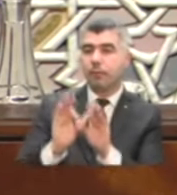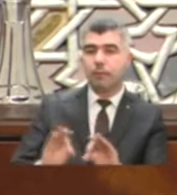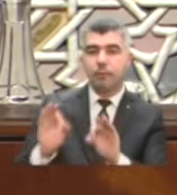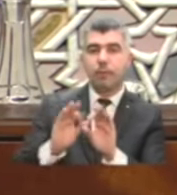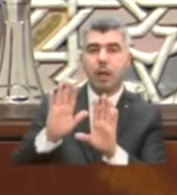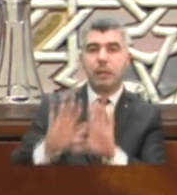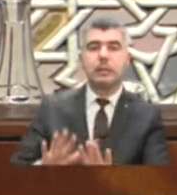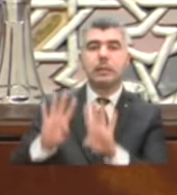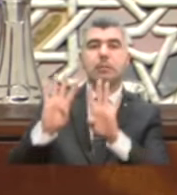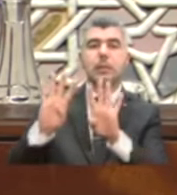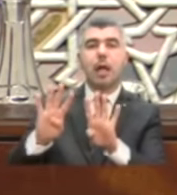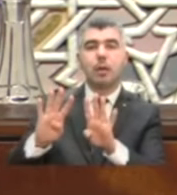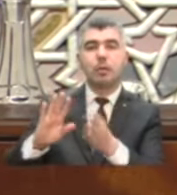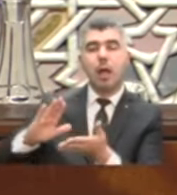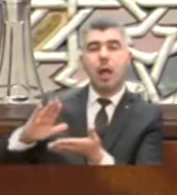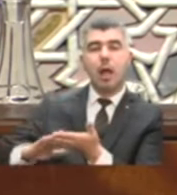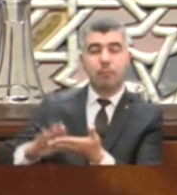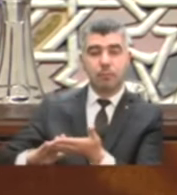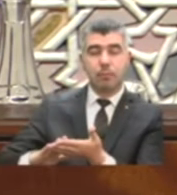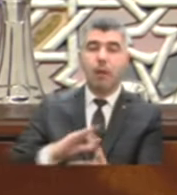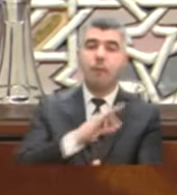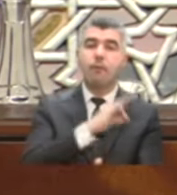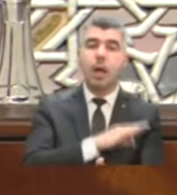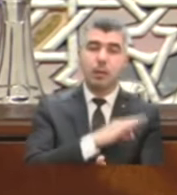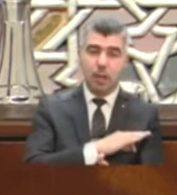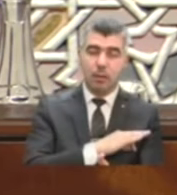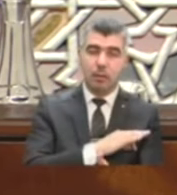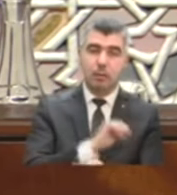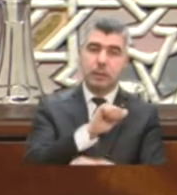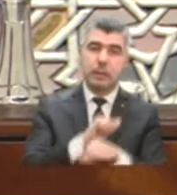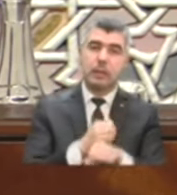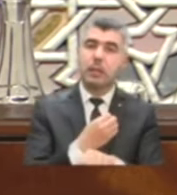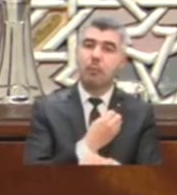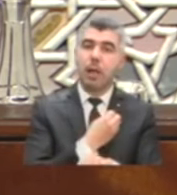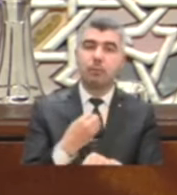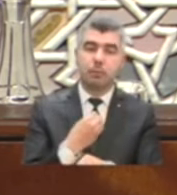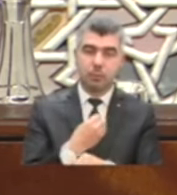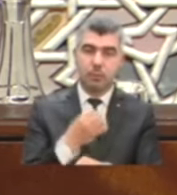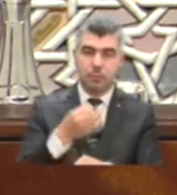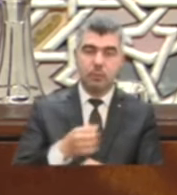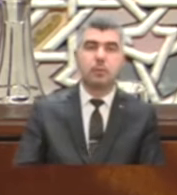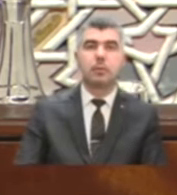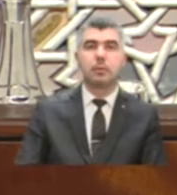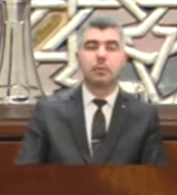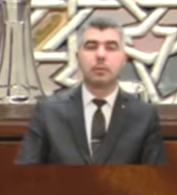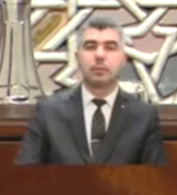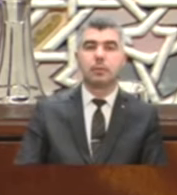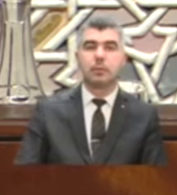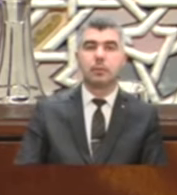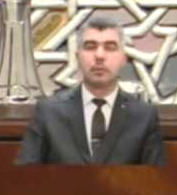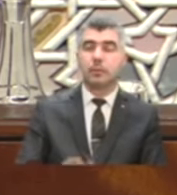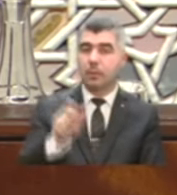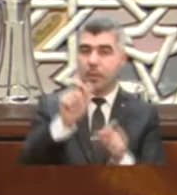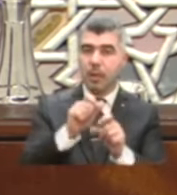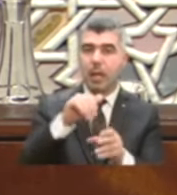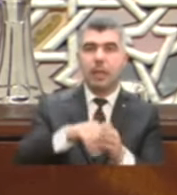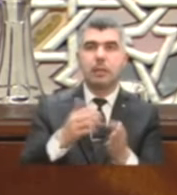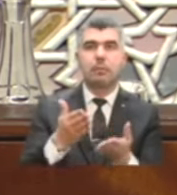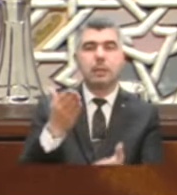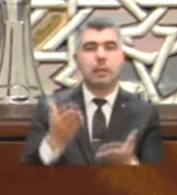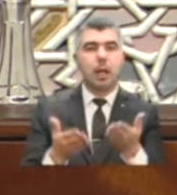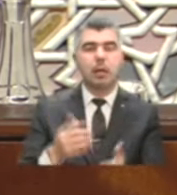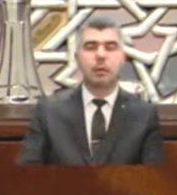سنة من الاستفادة من الرعاية الاجتماعية. السيدات والسادة النواب المحترمين من الفريق الاستقلالي